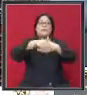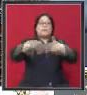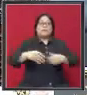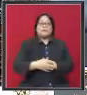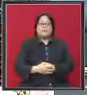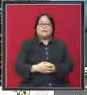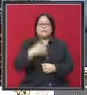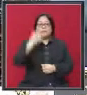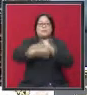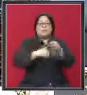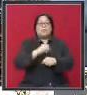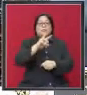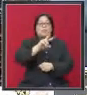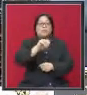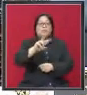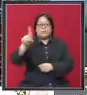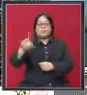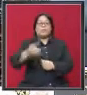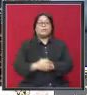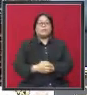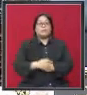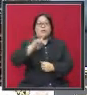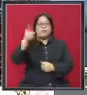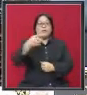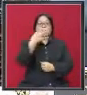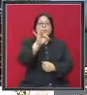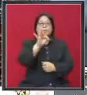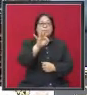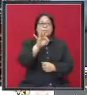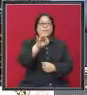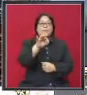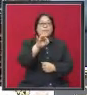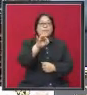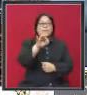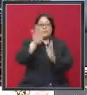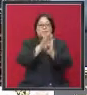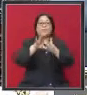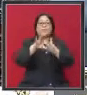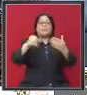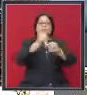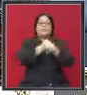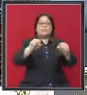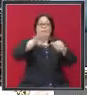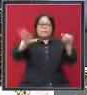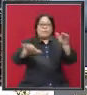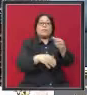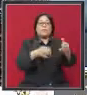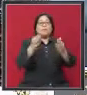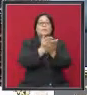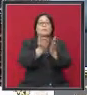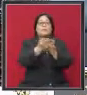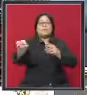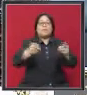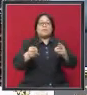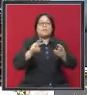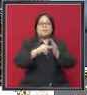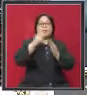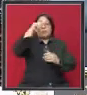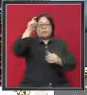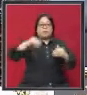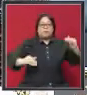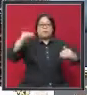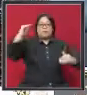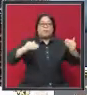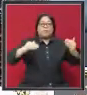RM36.5 bilion. Bagi tahun 2021 pula, hanya RM19 bilion diperuntukkan di bawah perbelanjaan mengurus. Kerajaan perlu